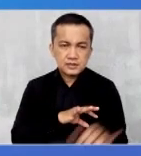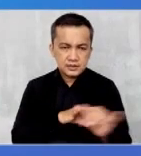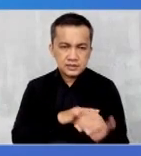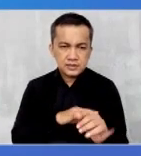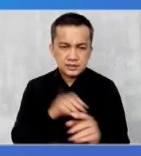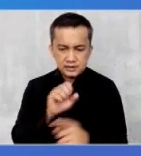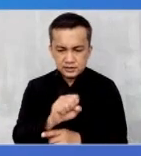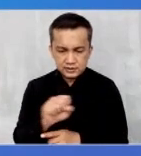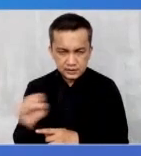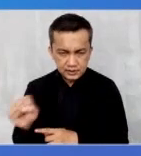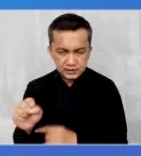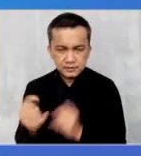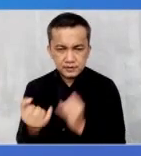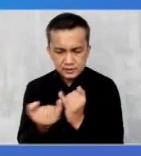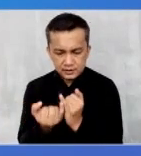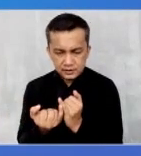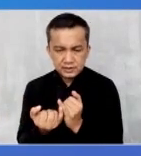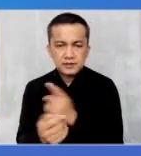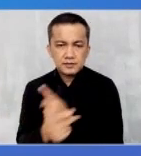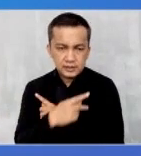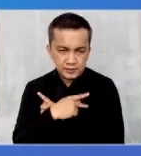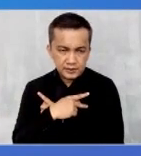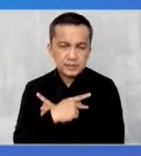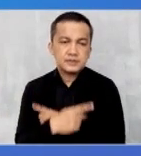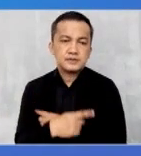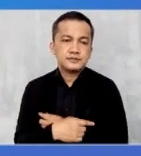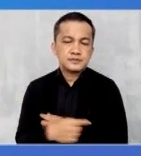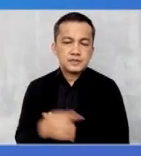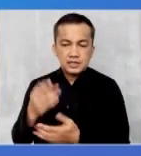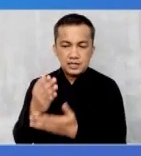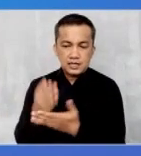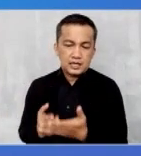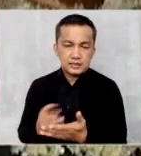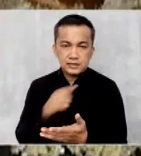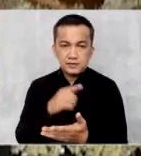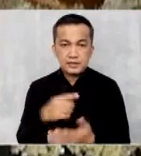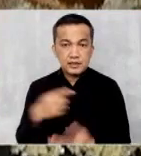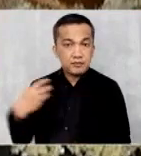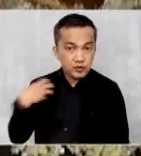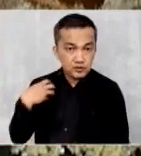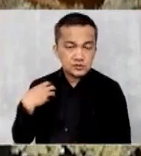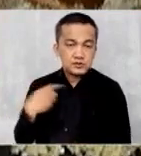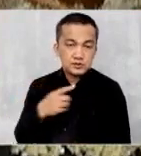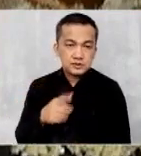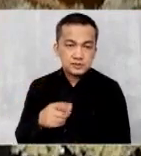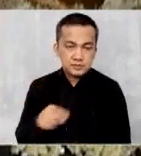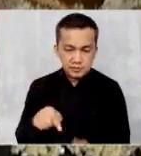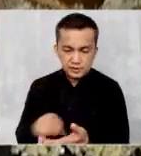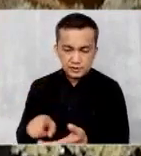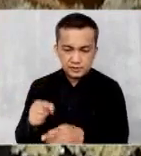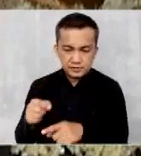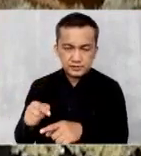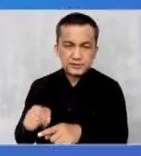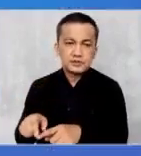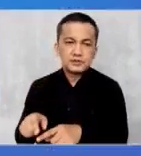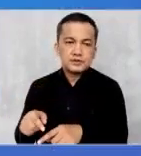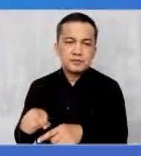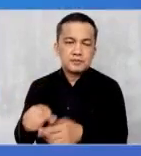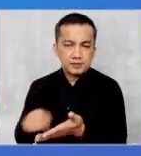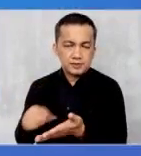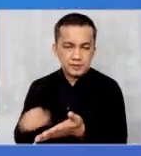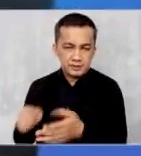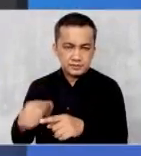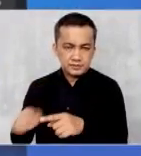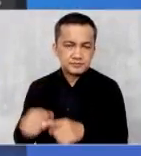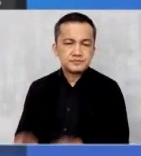SSS, PhilHealth at pag-ibig. Kahati dapat ang employer sa pagbabayad ng contributions para dito. Kung kayo